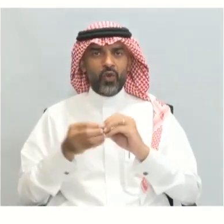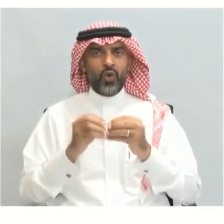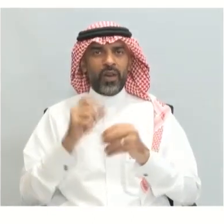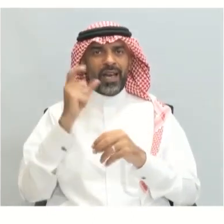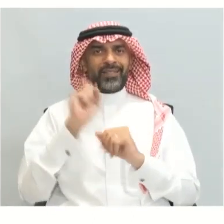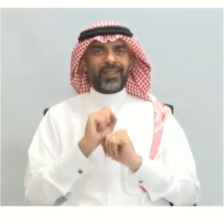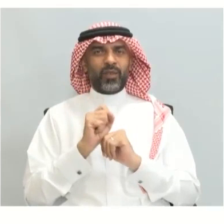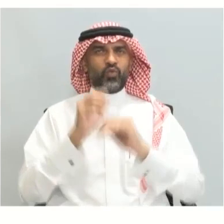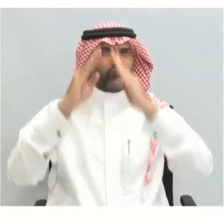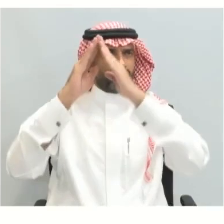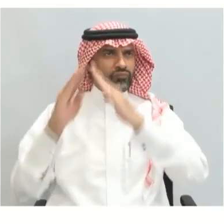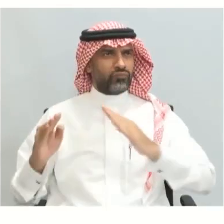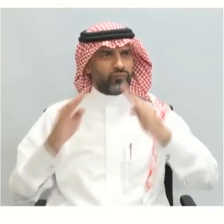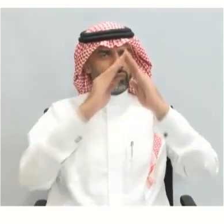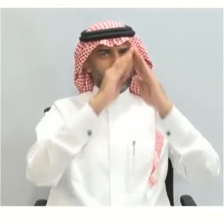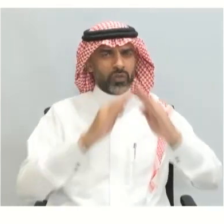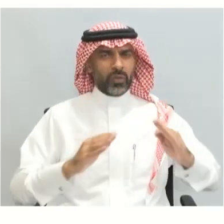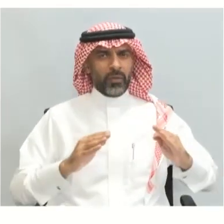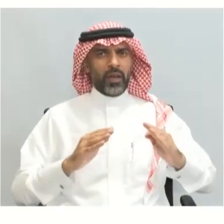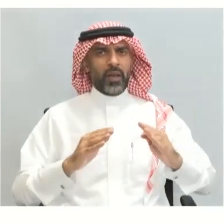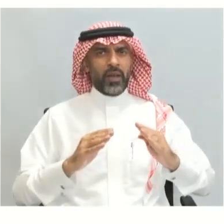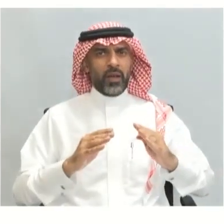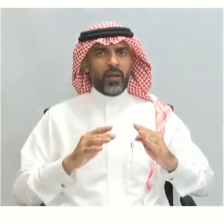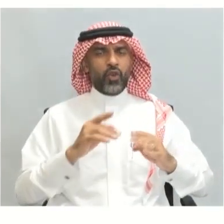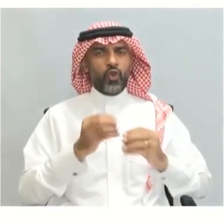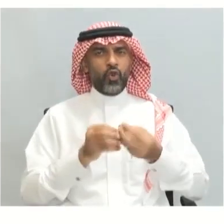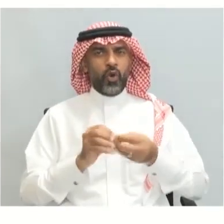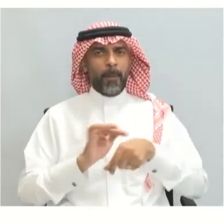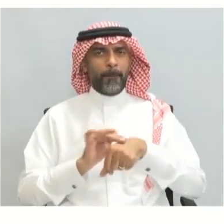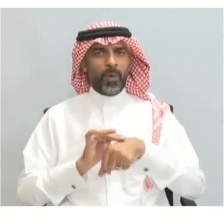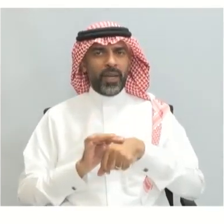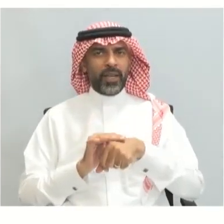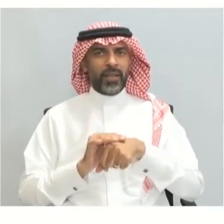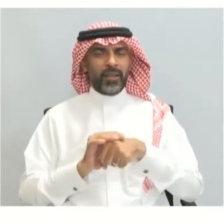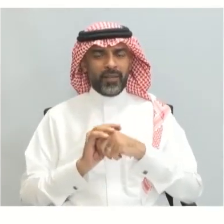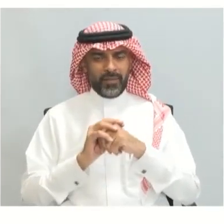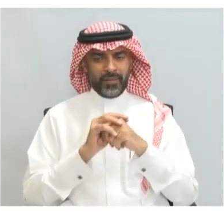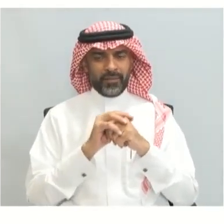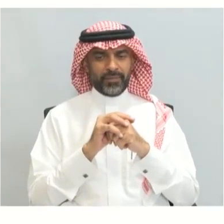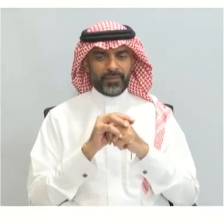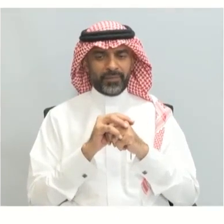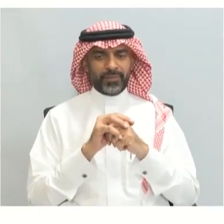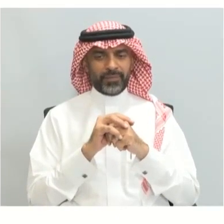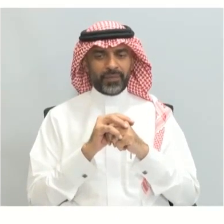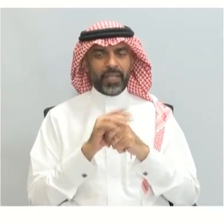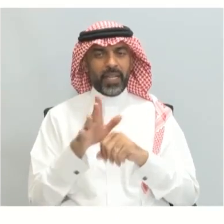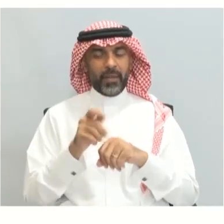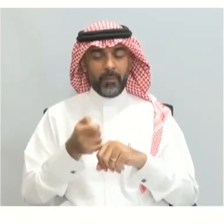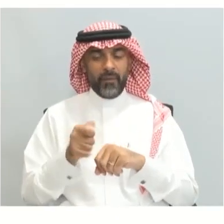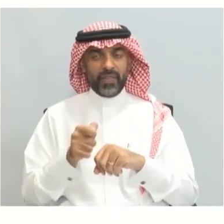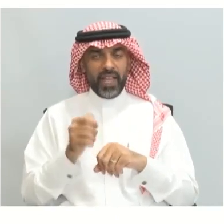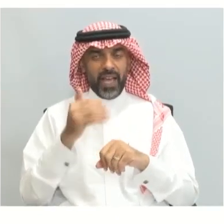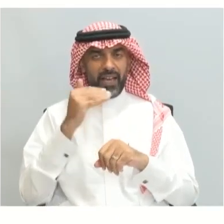واعطوا الجبال وال المناطق البريه اللون البني هم سباقين في ذلك اذا مفتاح الخريطه